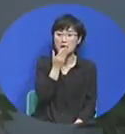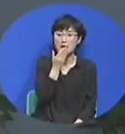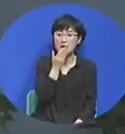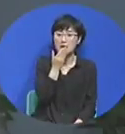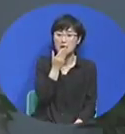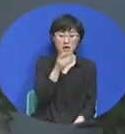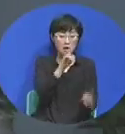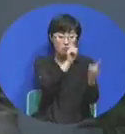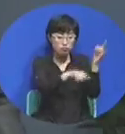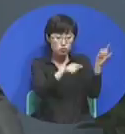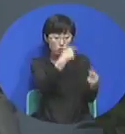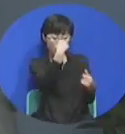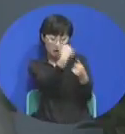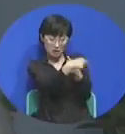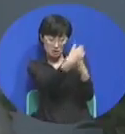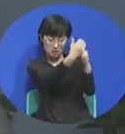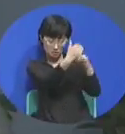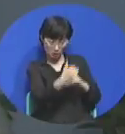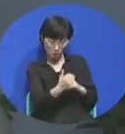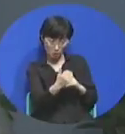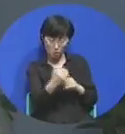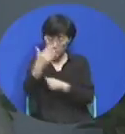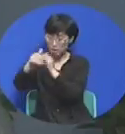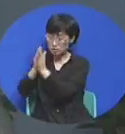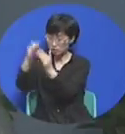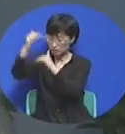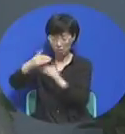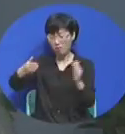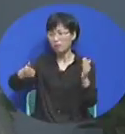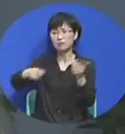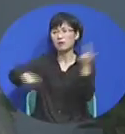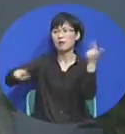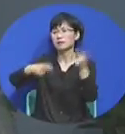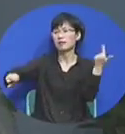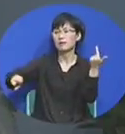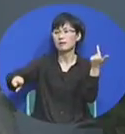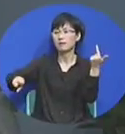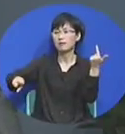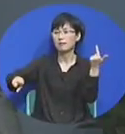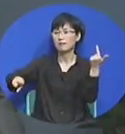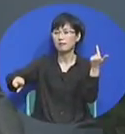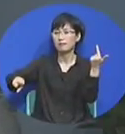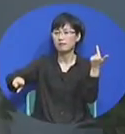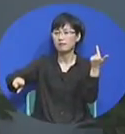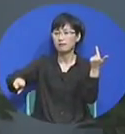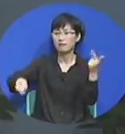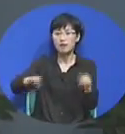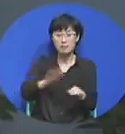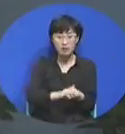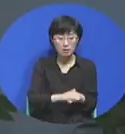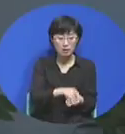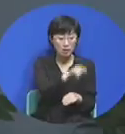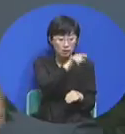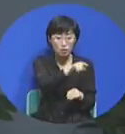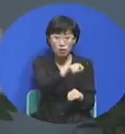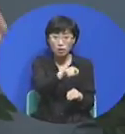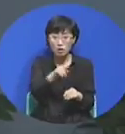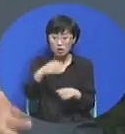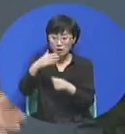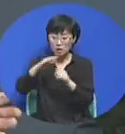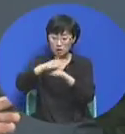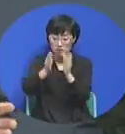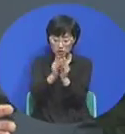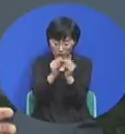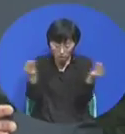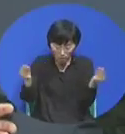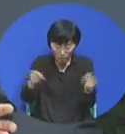you stand up on 왜냐? your own. 왜냐? 못 일어선다는 거 알았어요. Because God knows we have no capacity to do so. 네가 구원을 만들어내라는 게 성경이